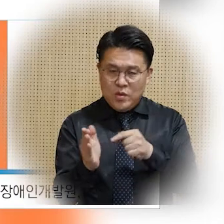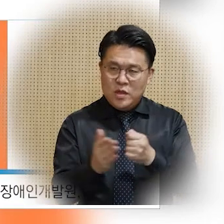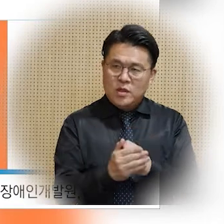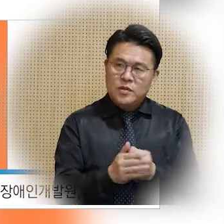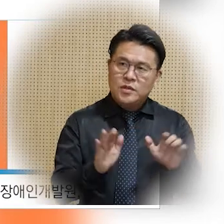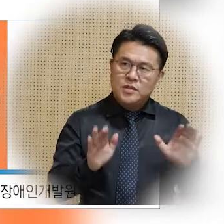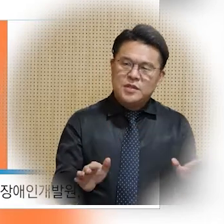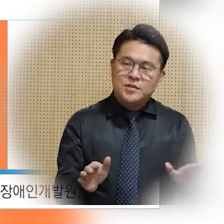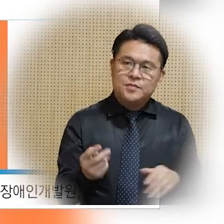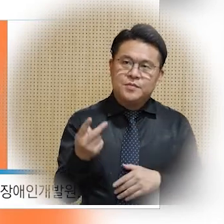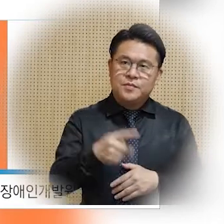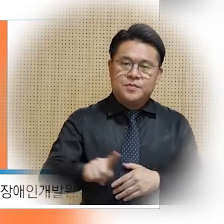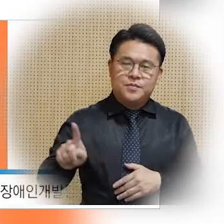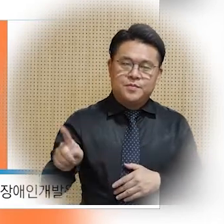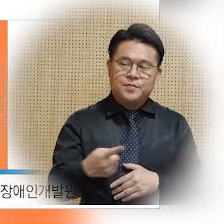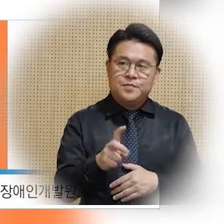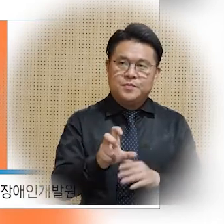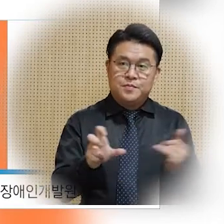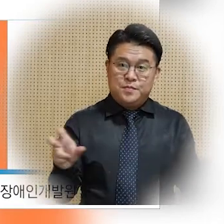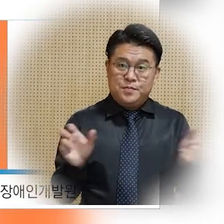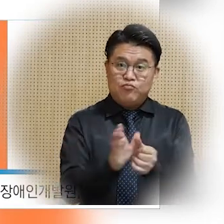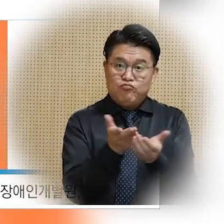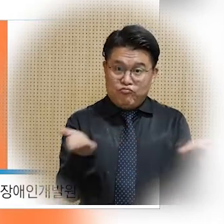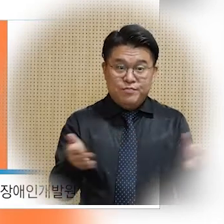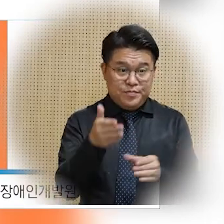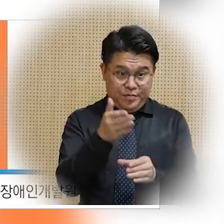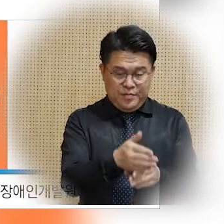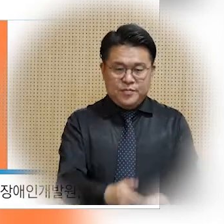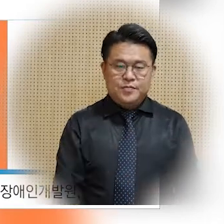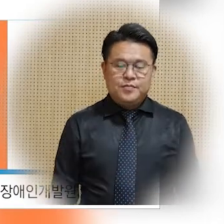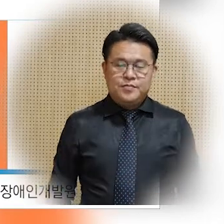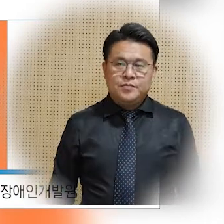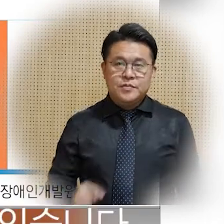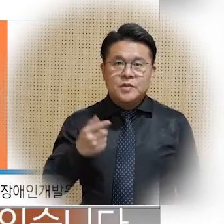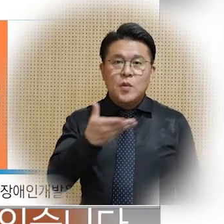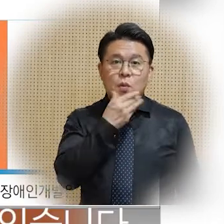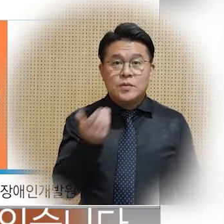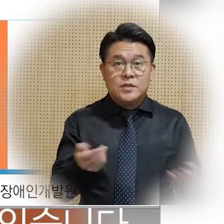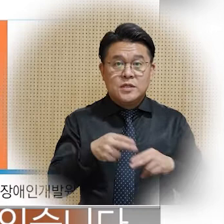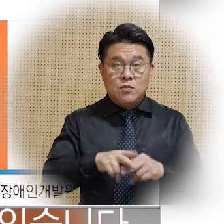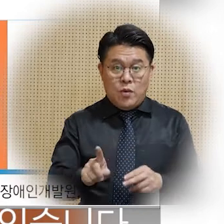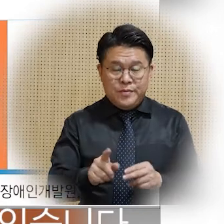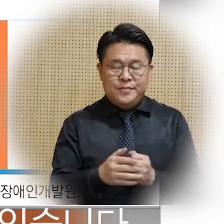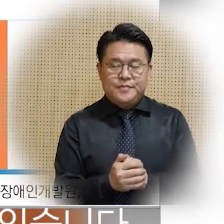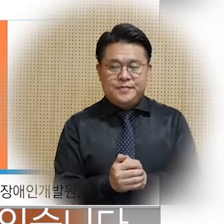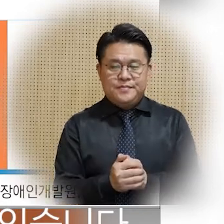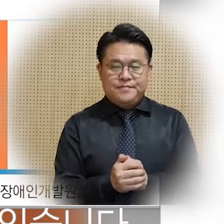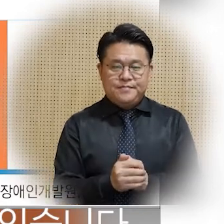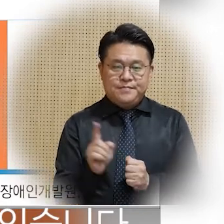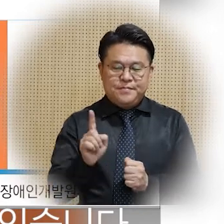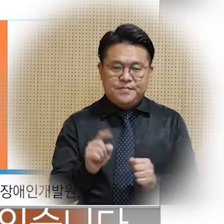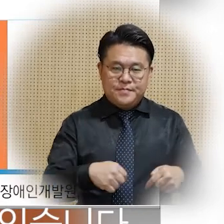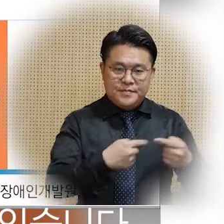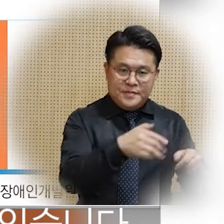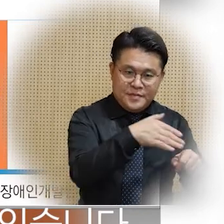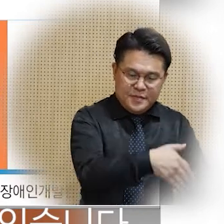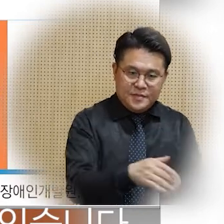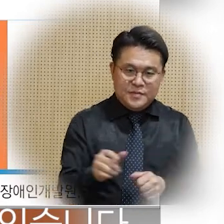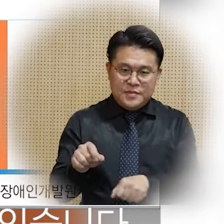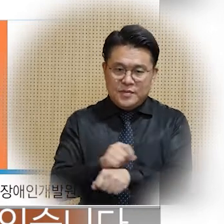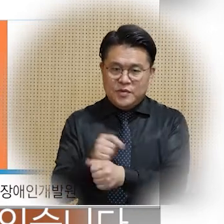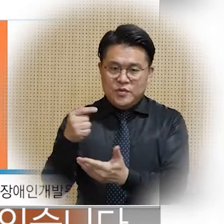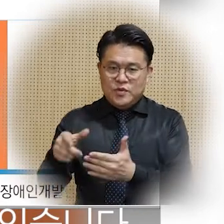2,125명에게 서비스가 이제 제공이 되고 있습니다. 다음은 이제 복지 일자리인데요. 복지 일자리는 참여형과 특수교육